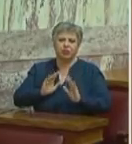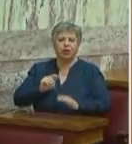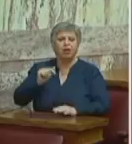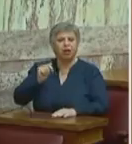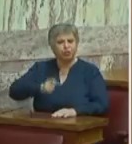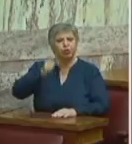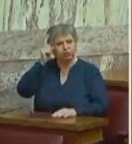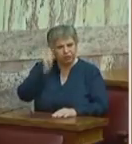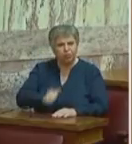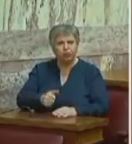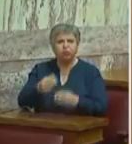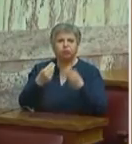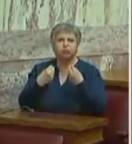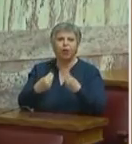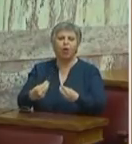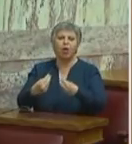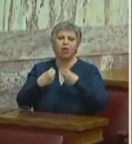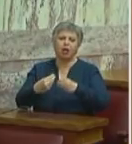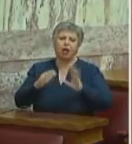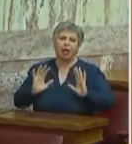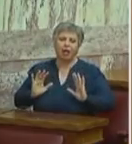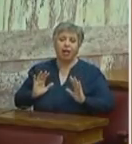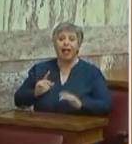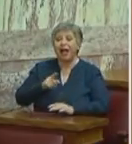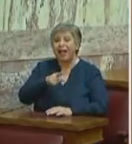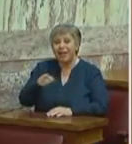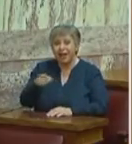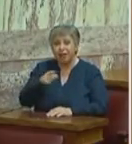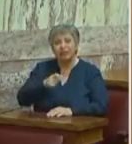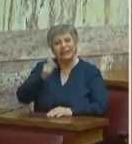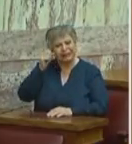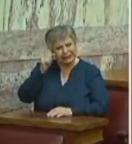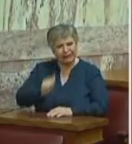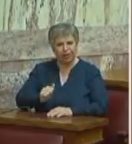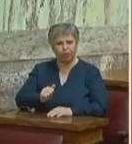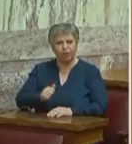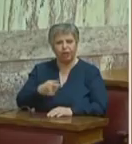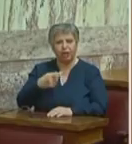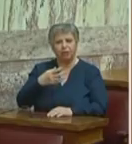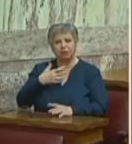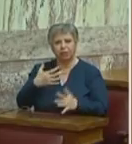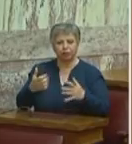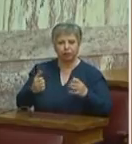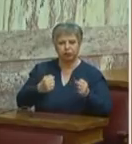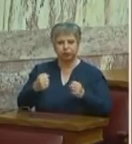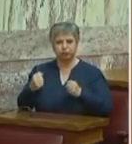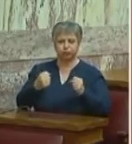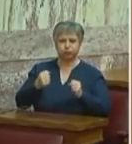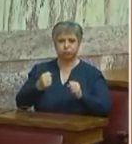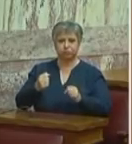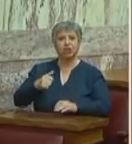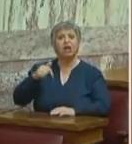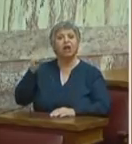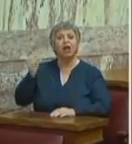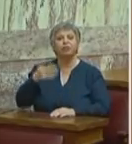αυτό και εκφράζουν αυτή την ευρικότητα και αυτή την επιθετικότητα. Γι' αυτό και αποχωρήσαν από την Επιτροπή.